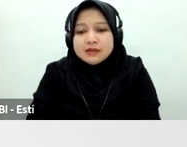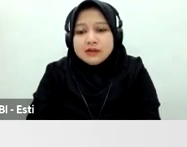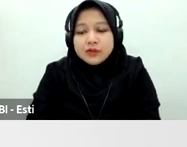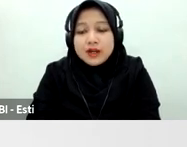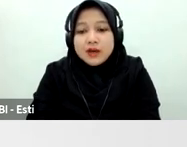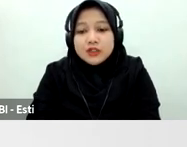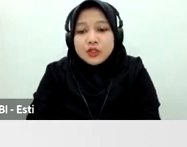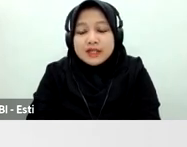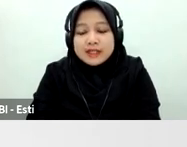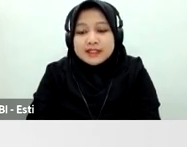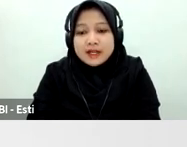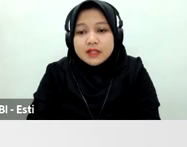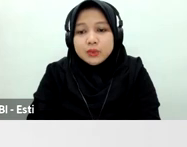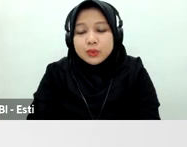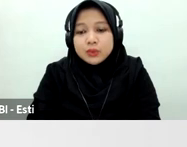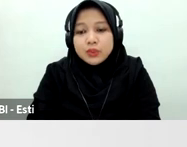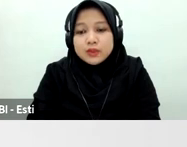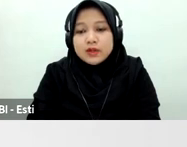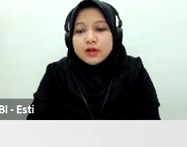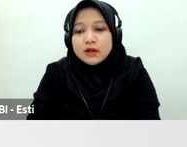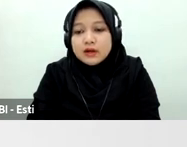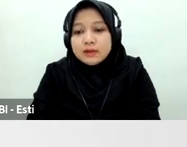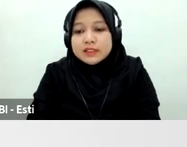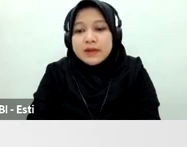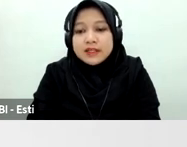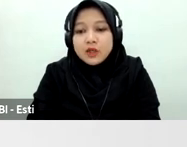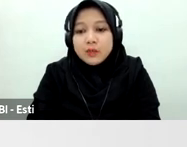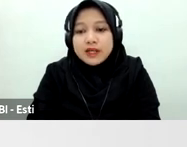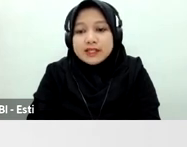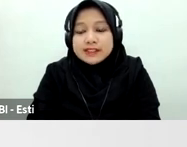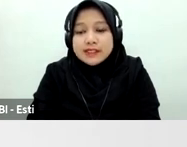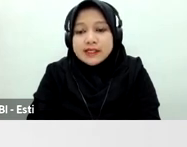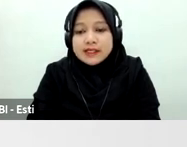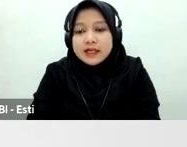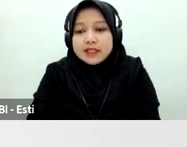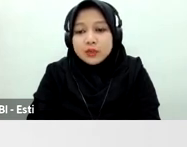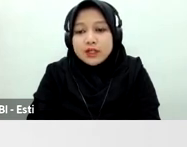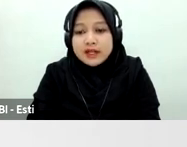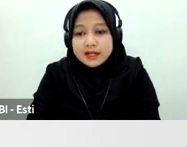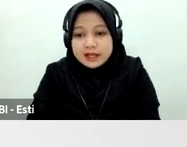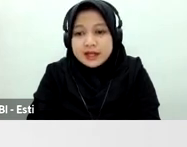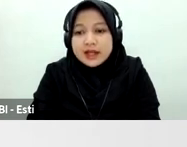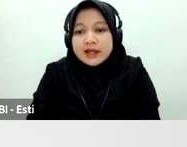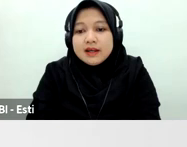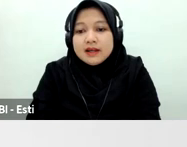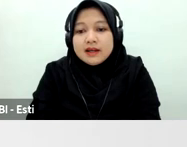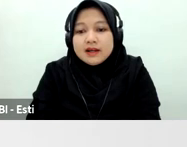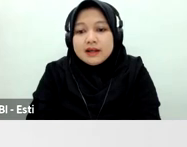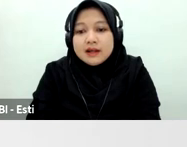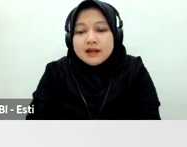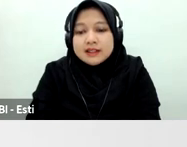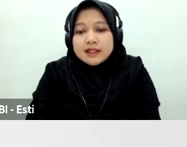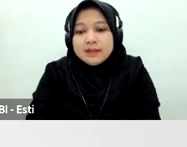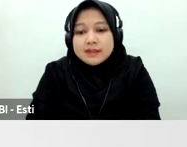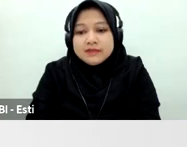akses sukarelawan juru bahasa isyarat untuk menjembatani komunikasi antara tuli dan dengar